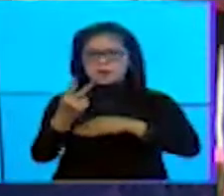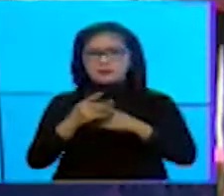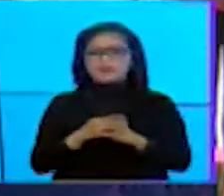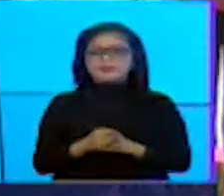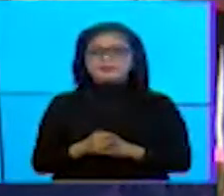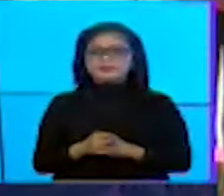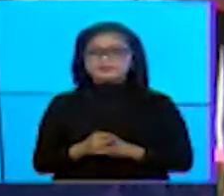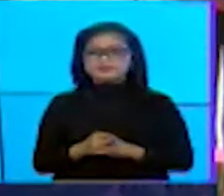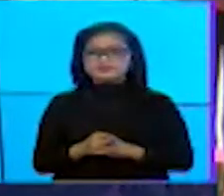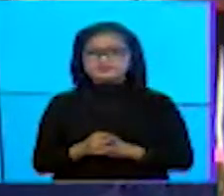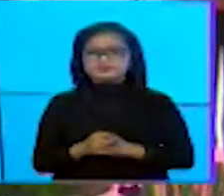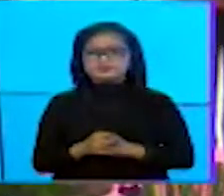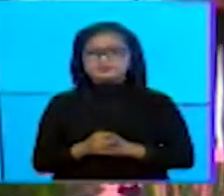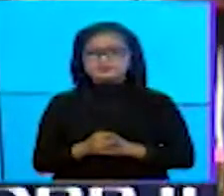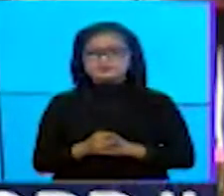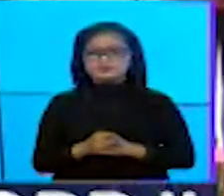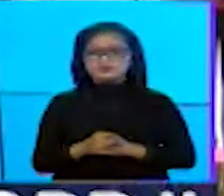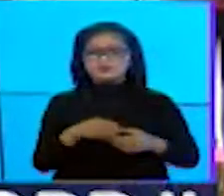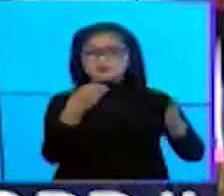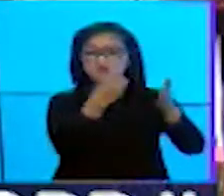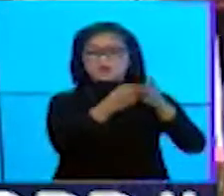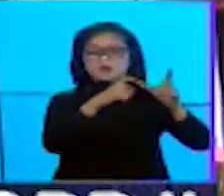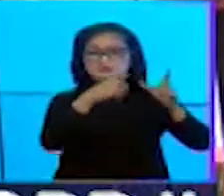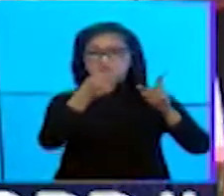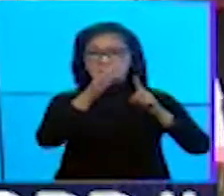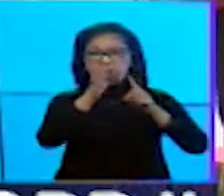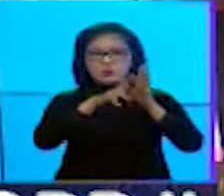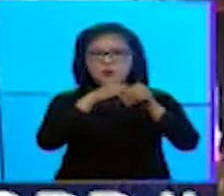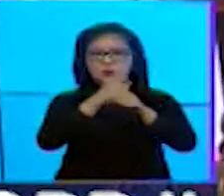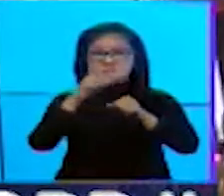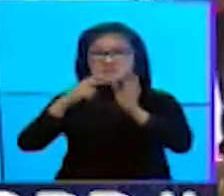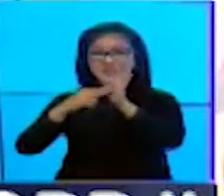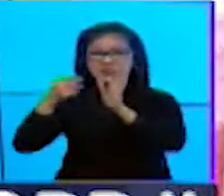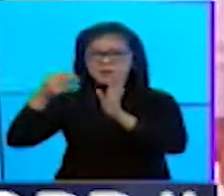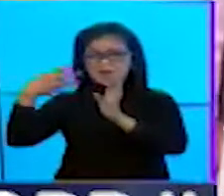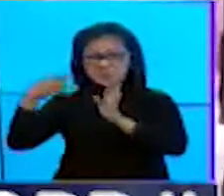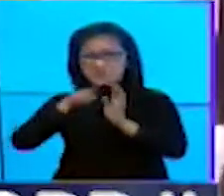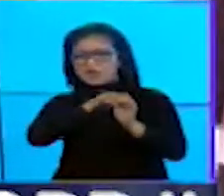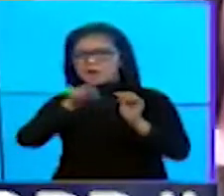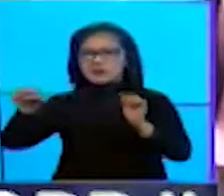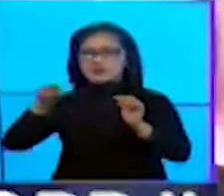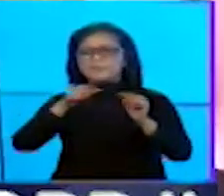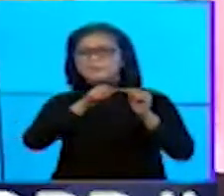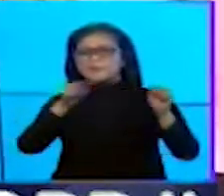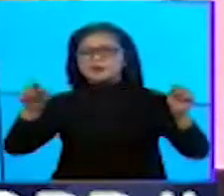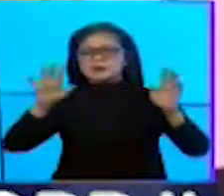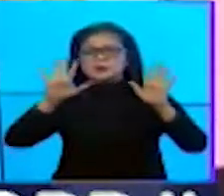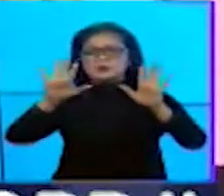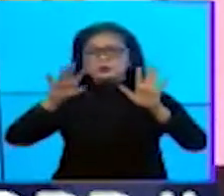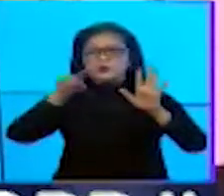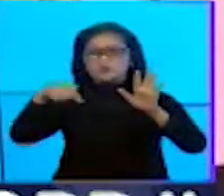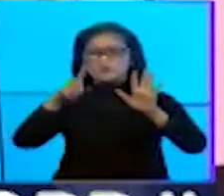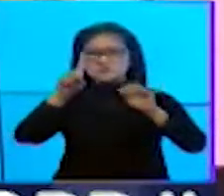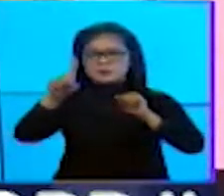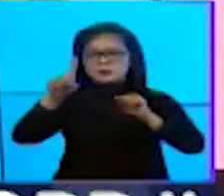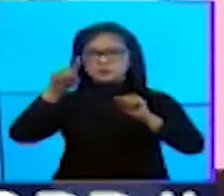menempelkan kartu elektronik tol serpong-cinere untuk ruas tol Serpong Pamulang sepanjang 10,1 KM sebentar atau